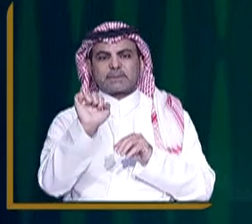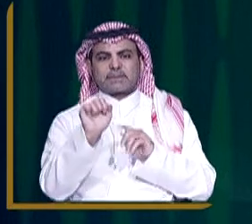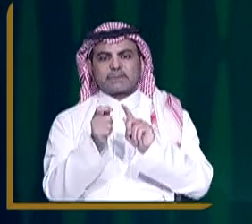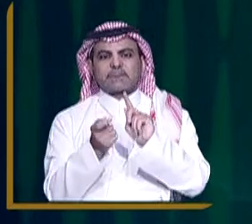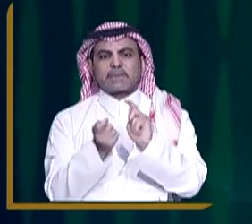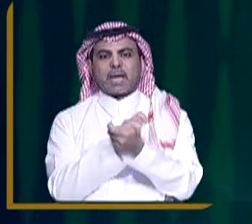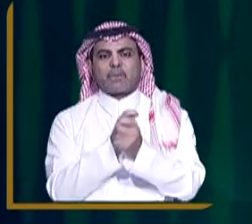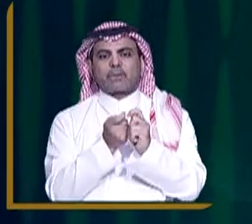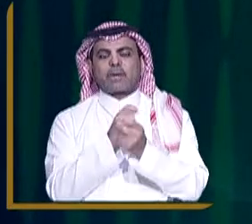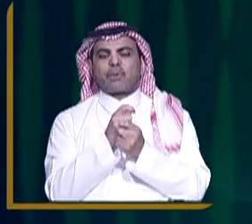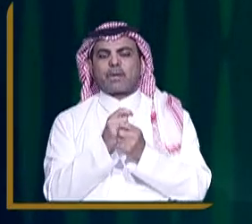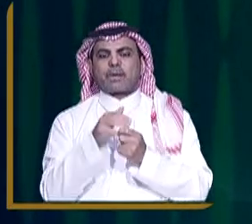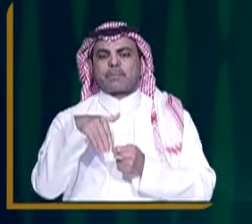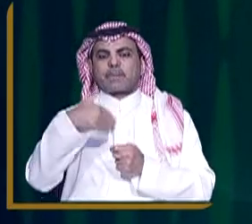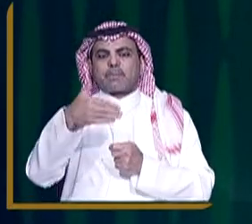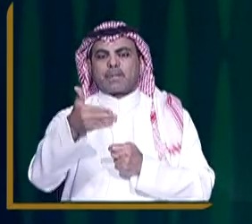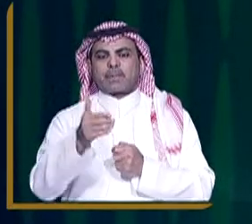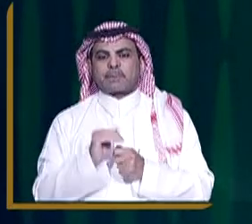التخصيص؟